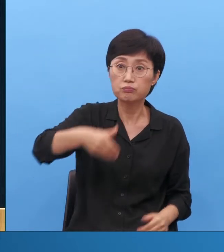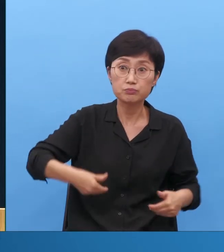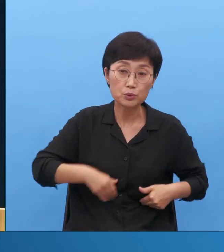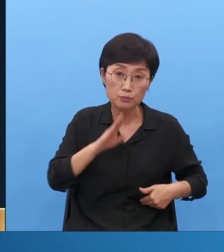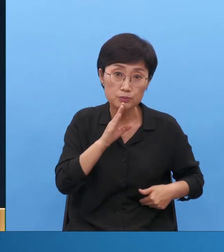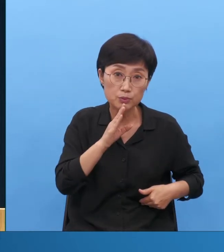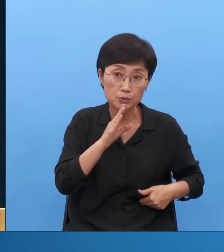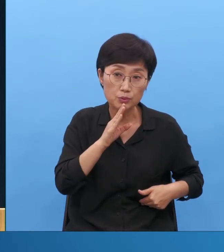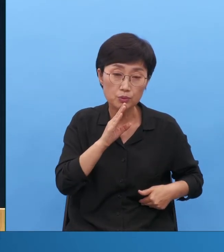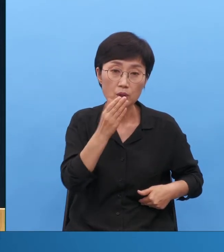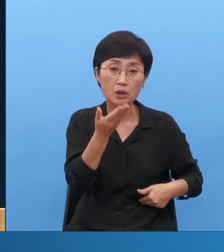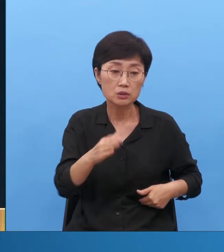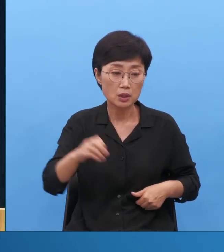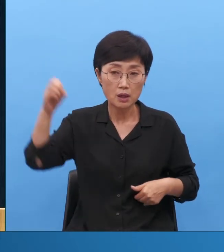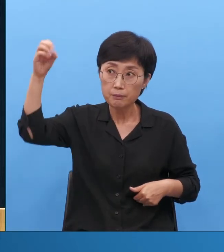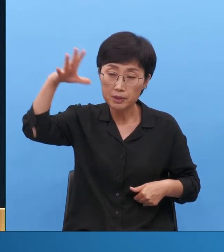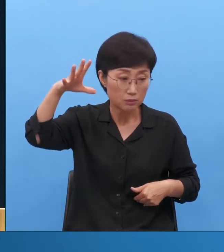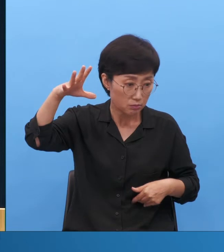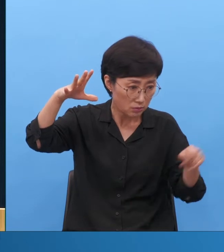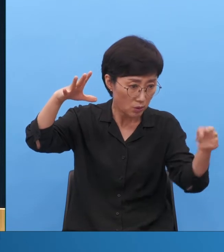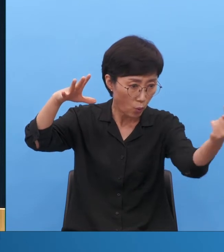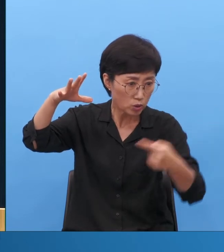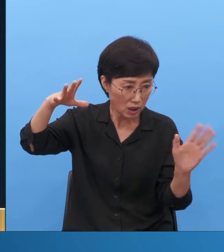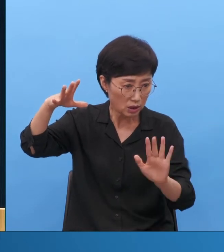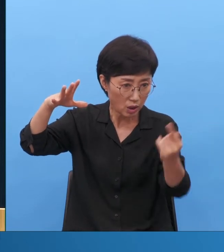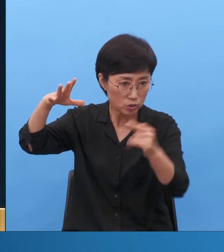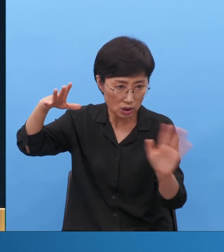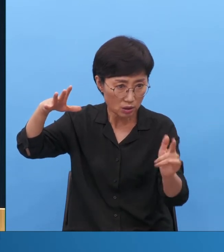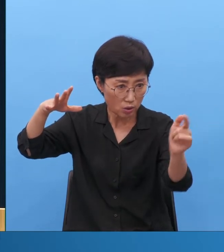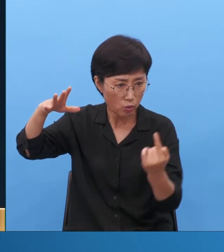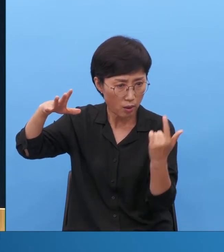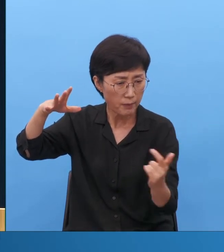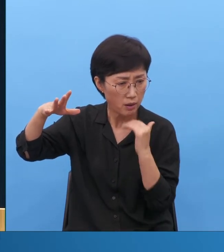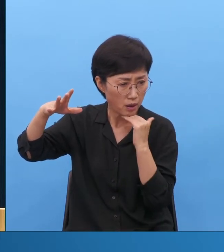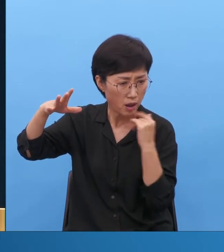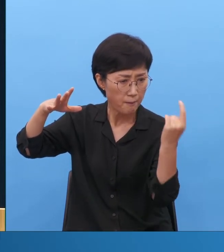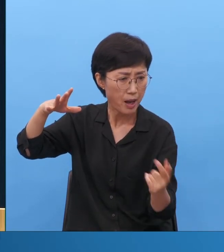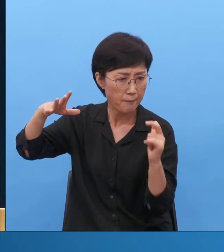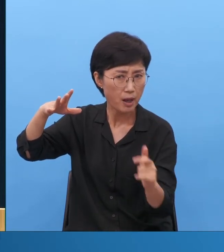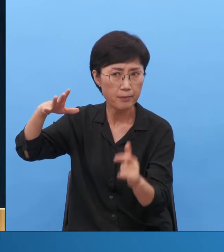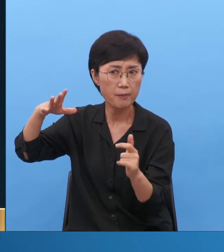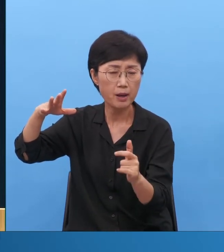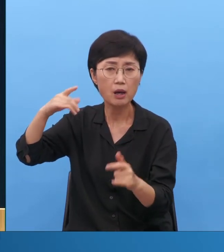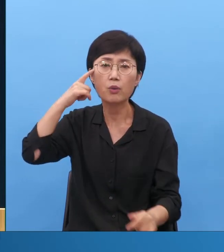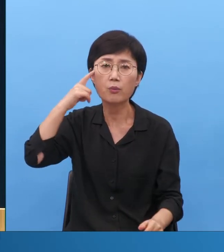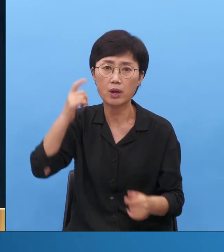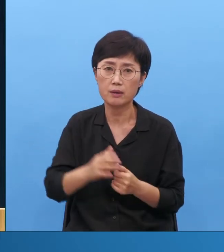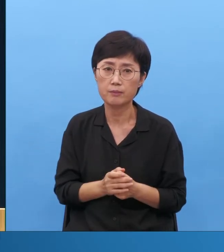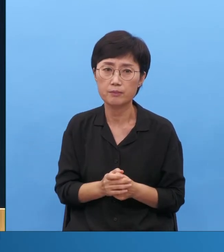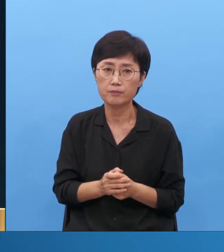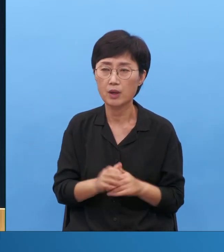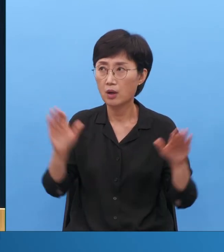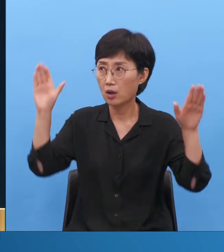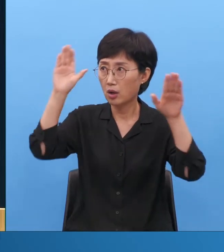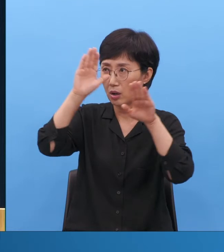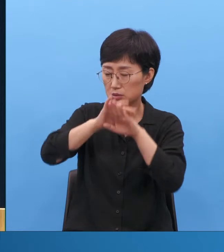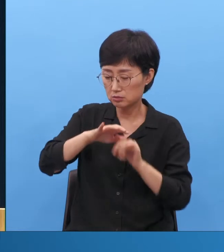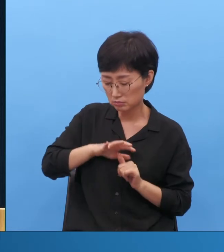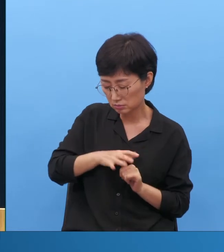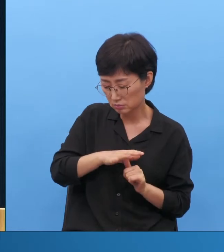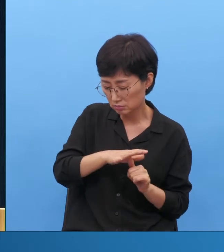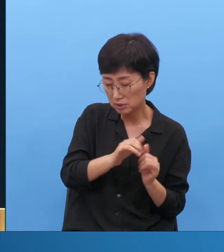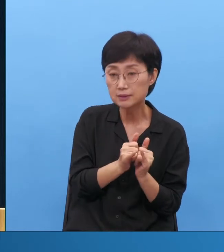사람들이 빛 가운데 나오지 않는다 그랬어요. The light is needed, and yet nobody comes out into the light. 여러분 어둠 속에 있는 자에게 빛이